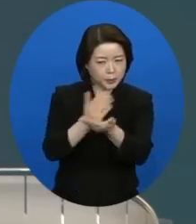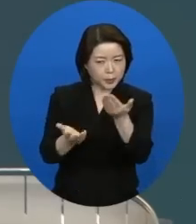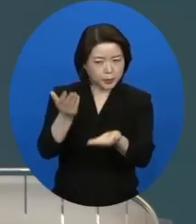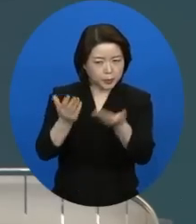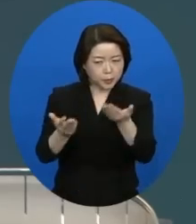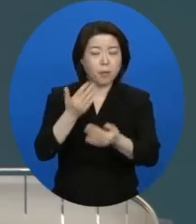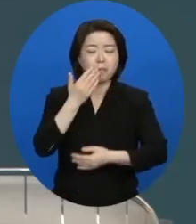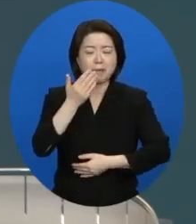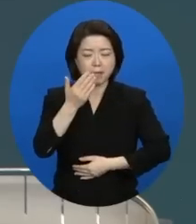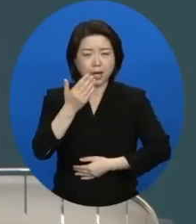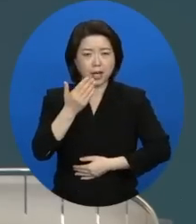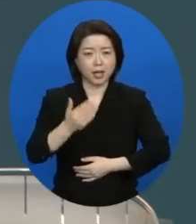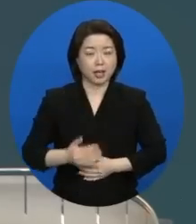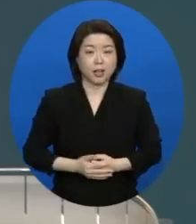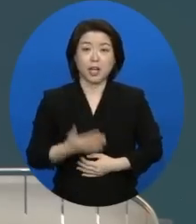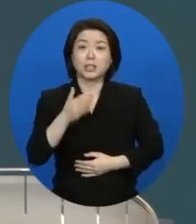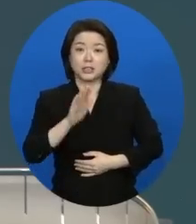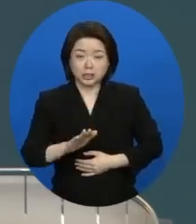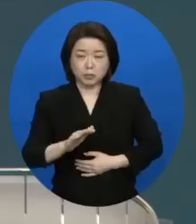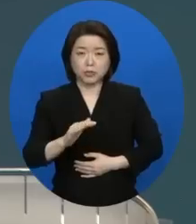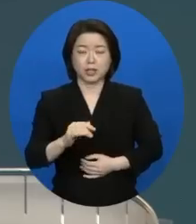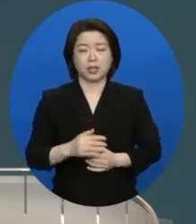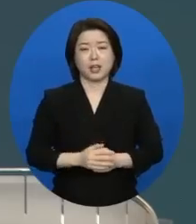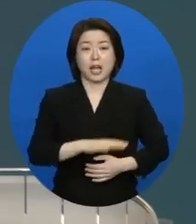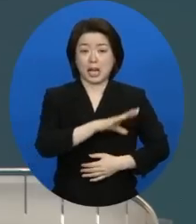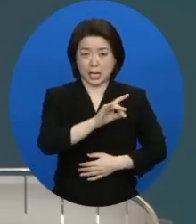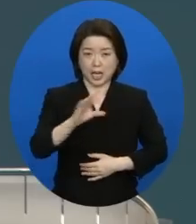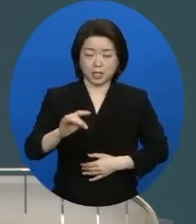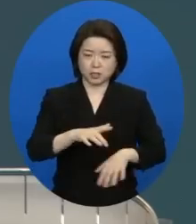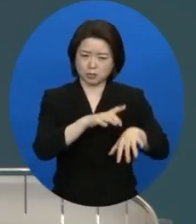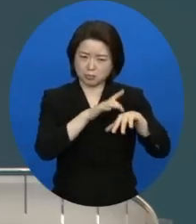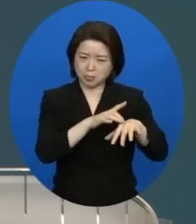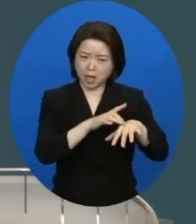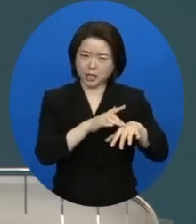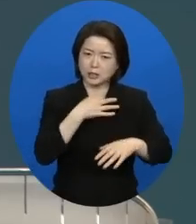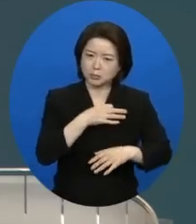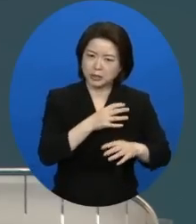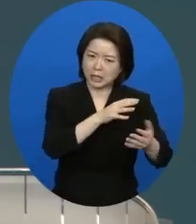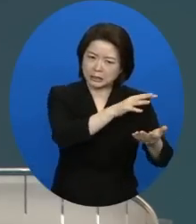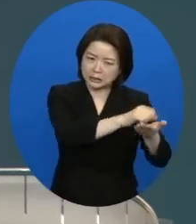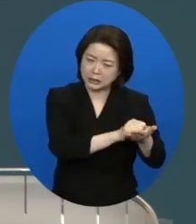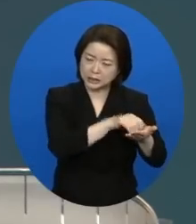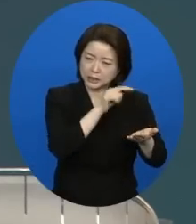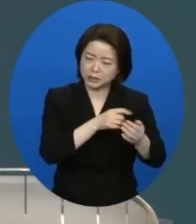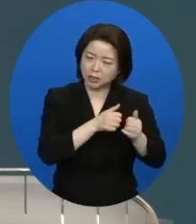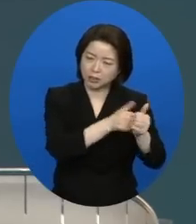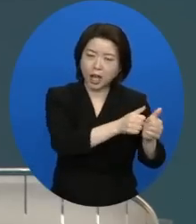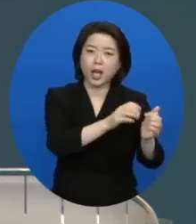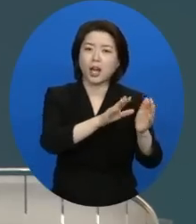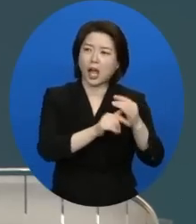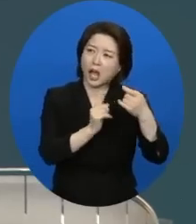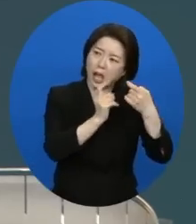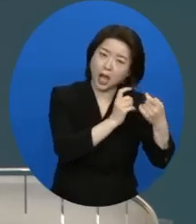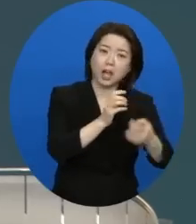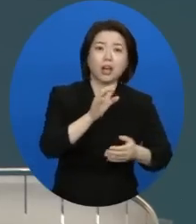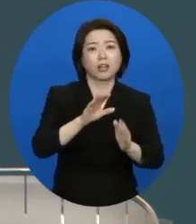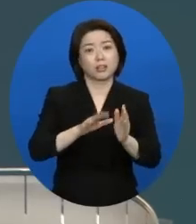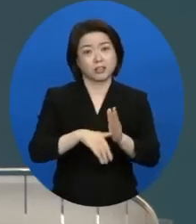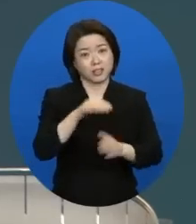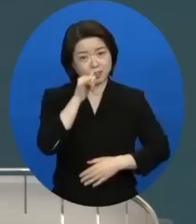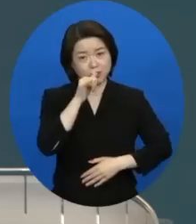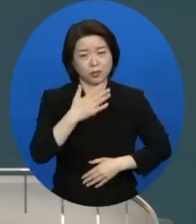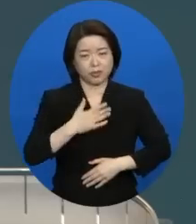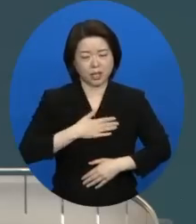수 있습니다. 그런데도 때로는 마귀의 음성을 취하여 그 말을 따를 때가 있습니다.